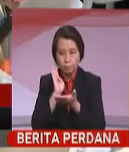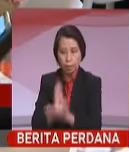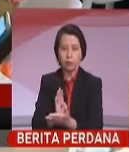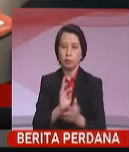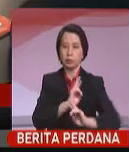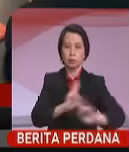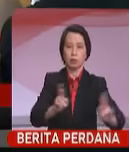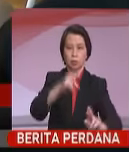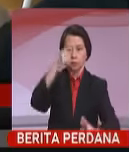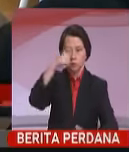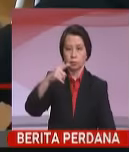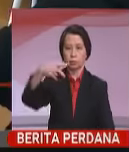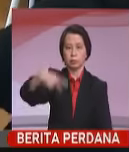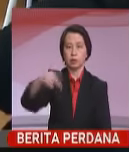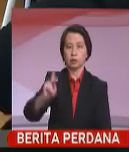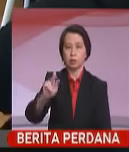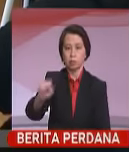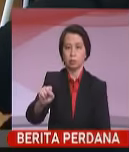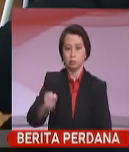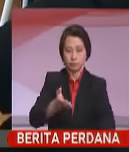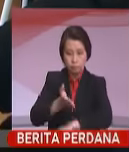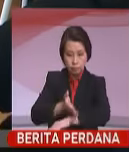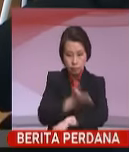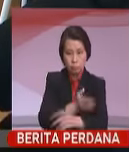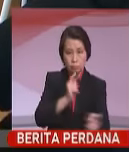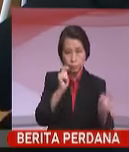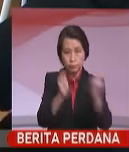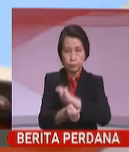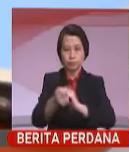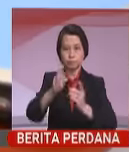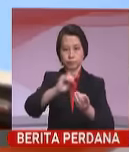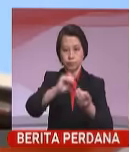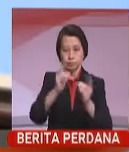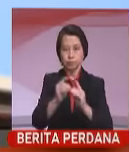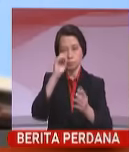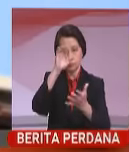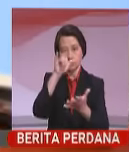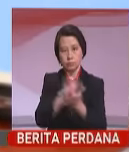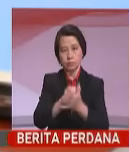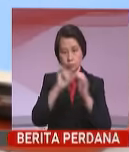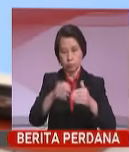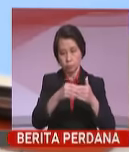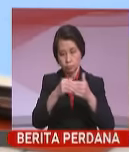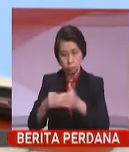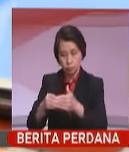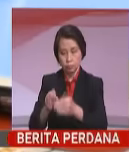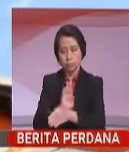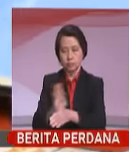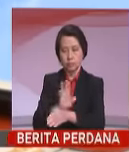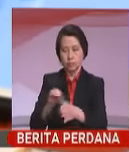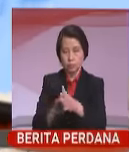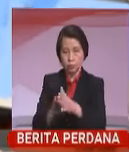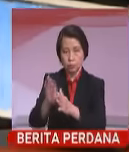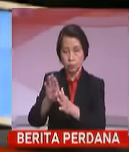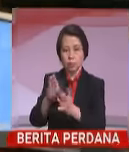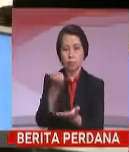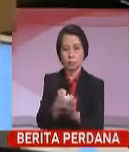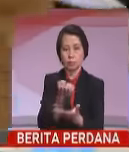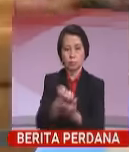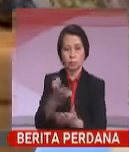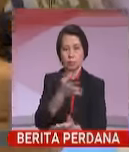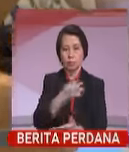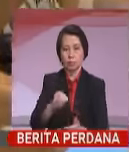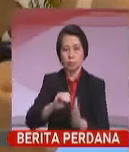yang disediakan untuk PKS. Pemerkasaan transformasi digital itu diyakini dapat memacu perniagaan dan pertumbuhan ekonomi